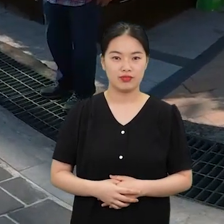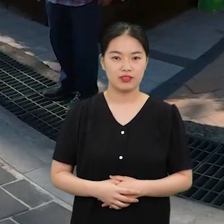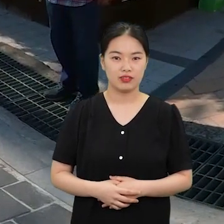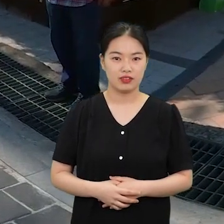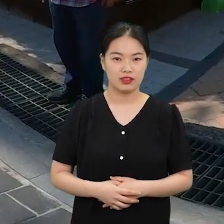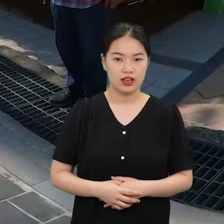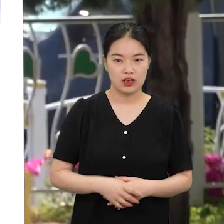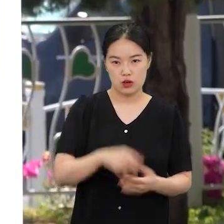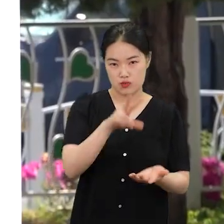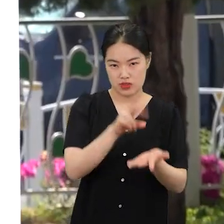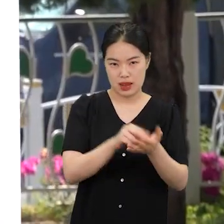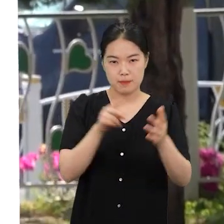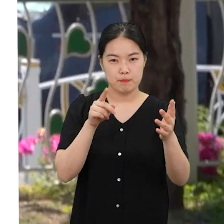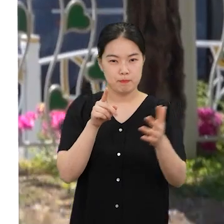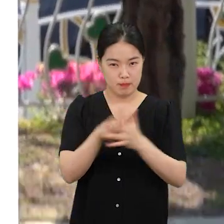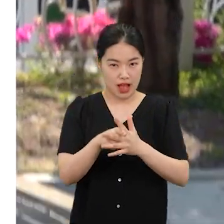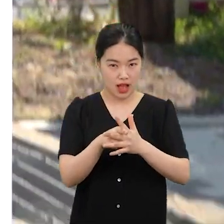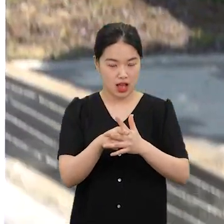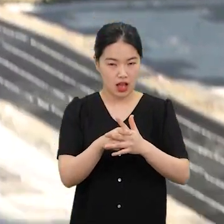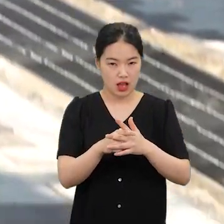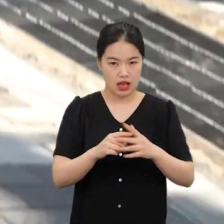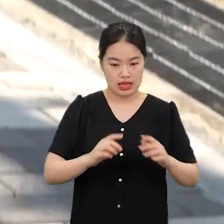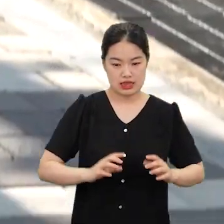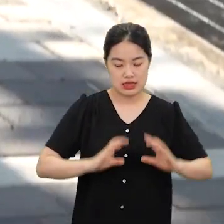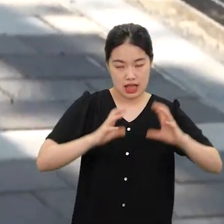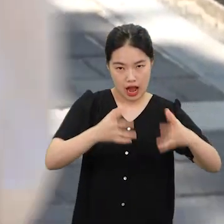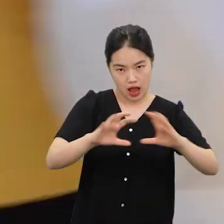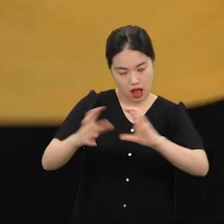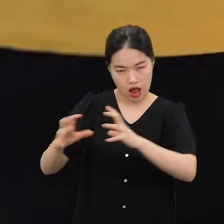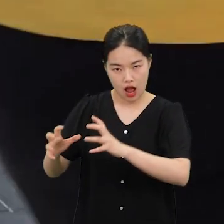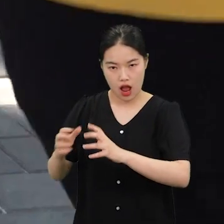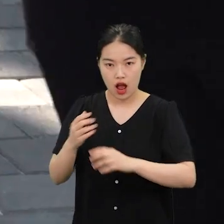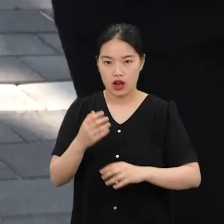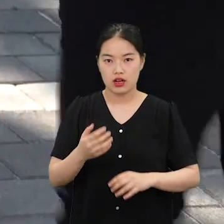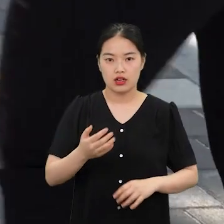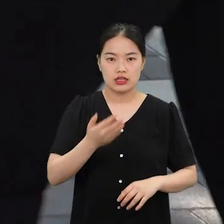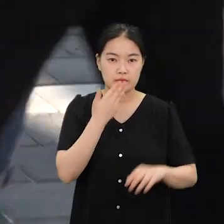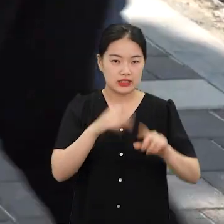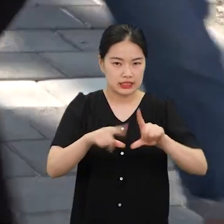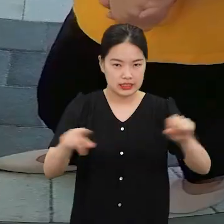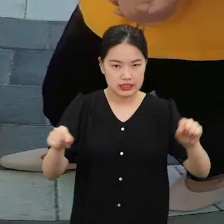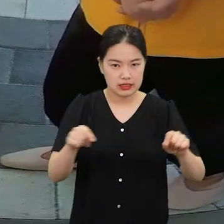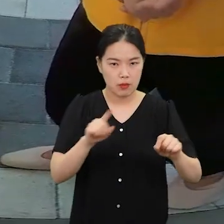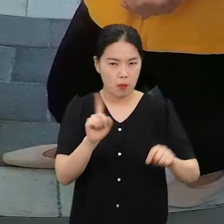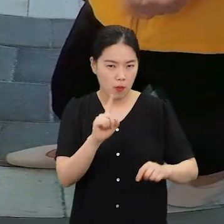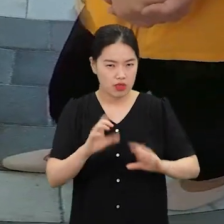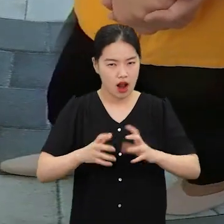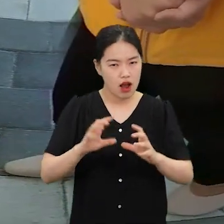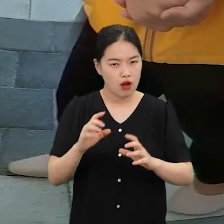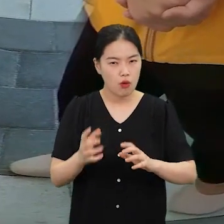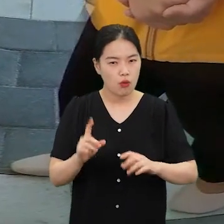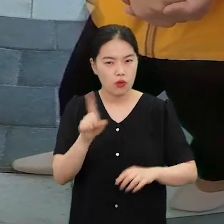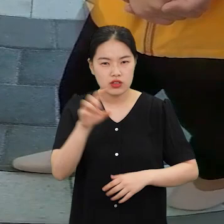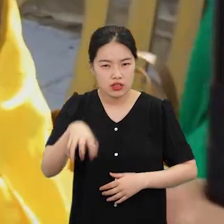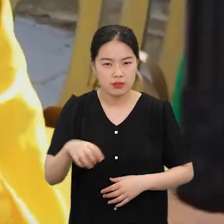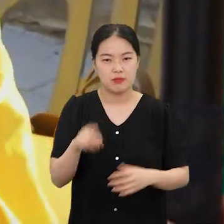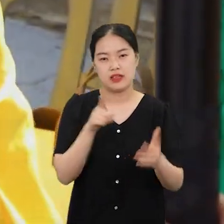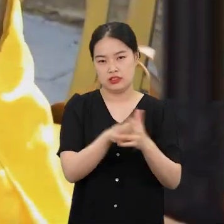퀴즈 맞추기. 다양한 여러 나라의 음식을 맞추는 게임이에요. 우리 친구 중에 제일